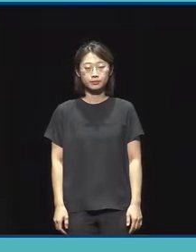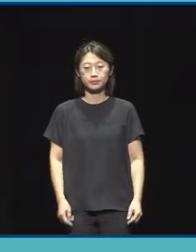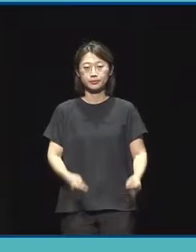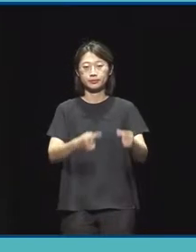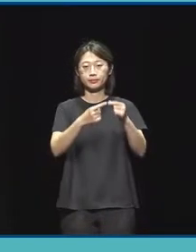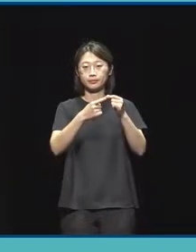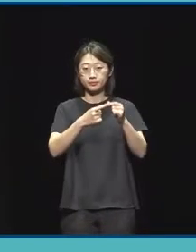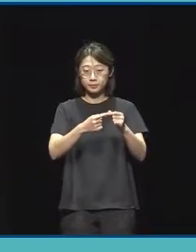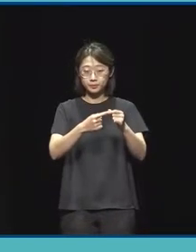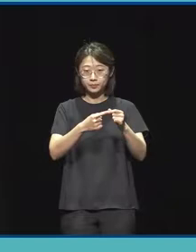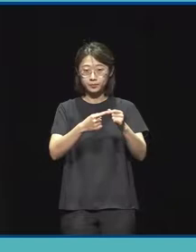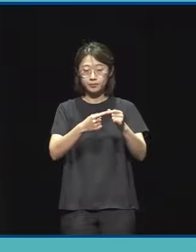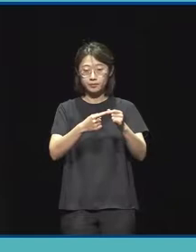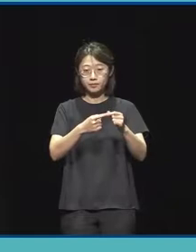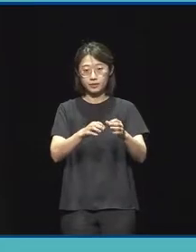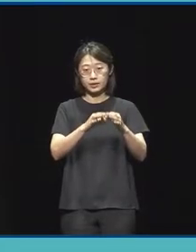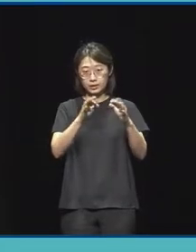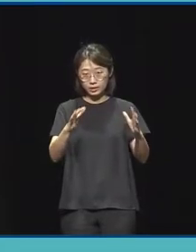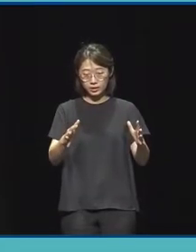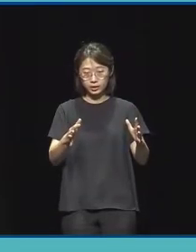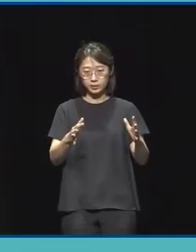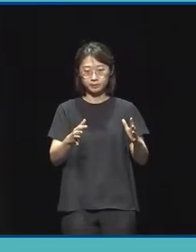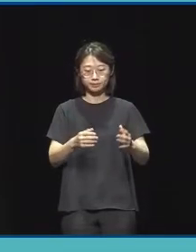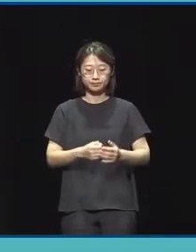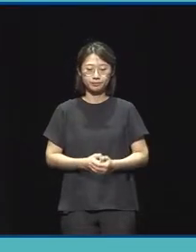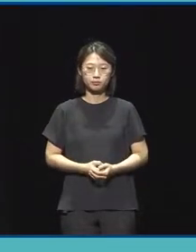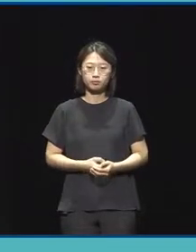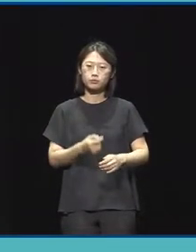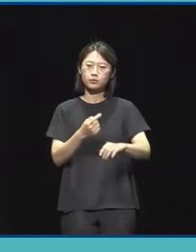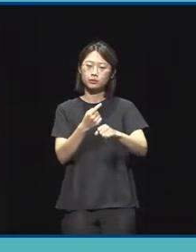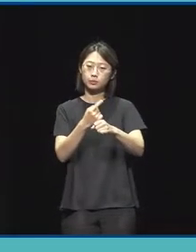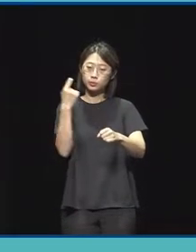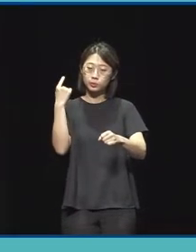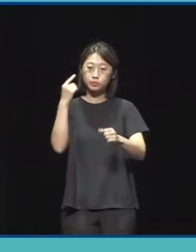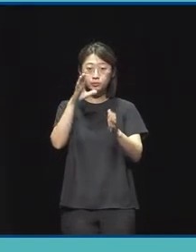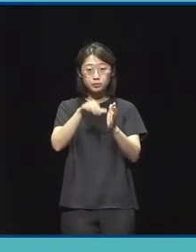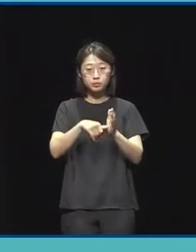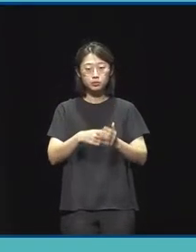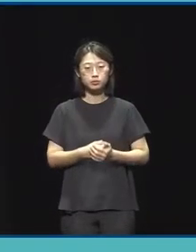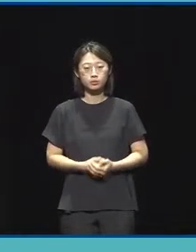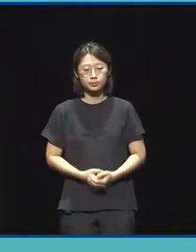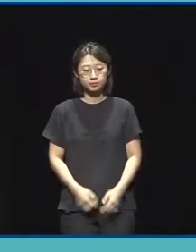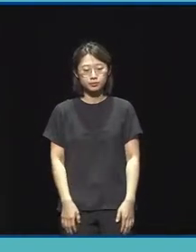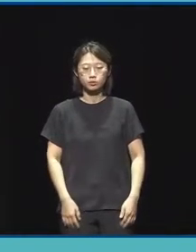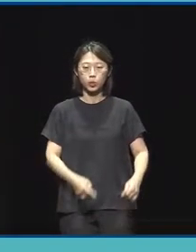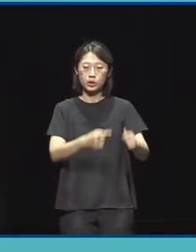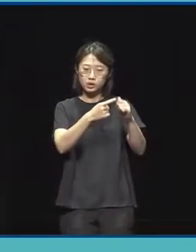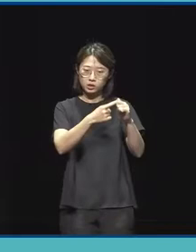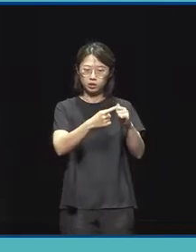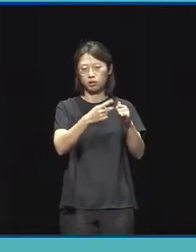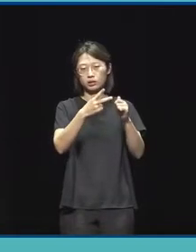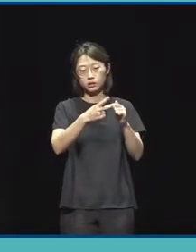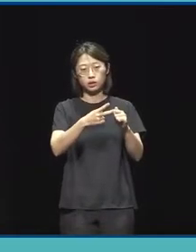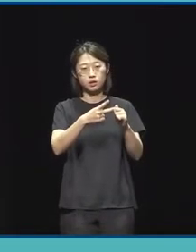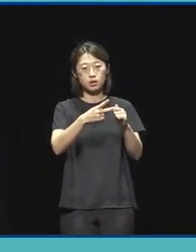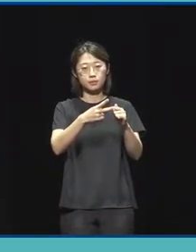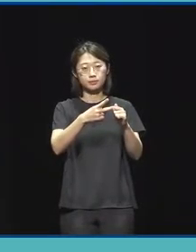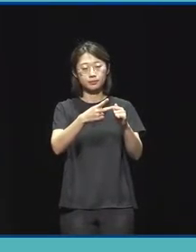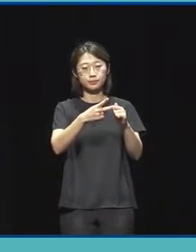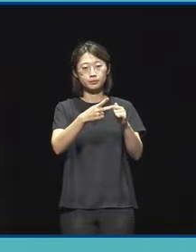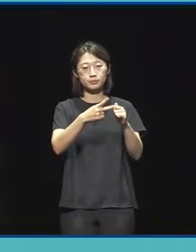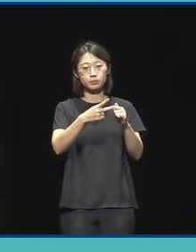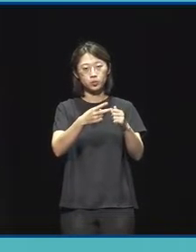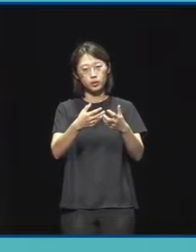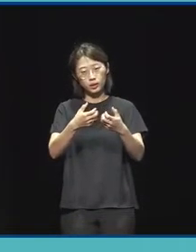첫 번째 공모시기 이론합니다 작년의 경우에는 정시공모 1차 2차 그리고